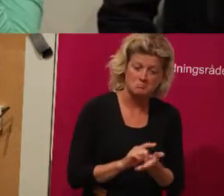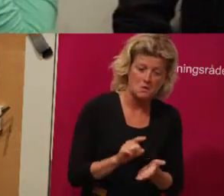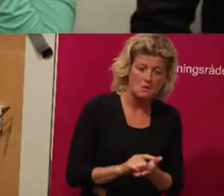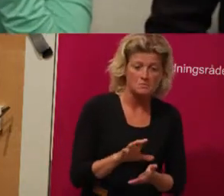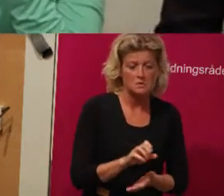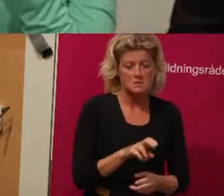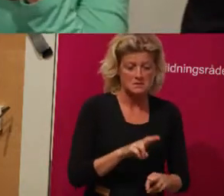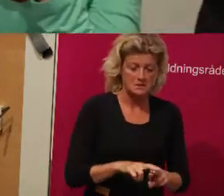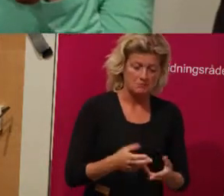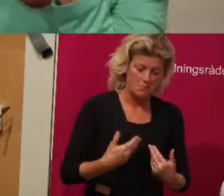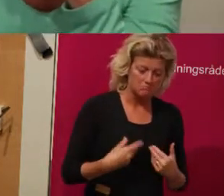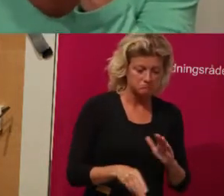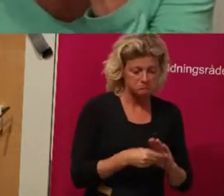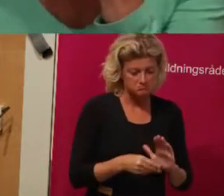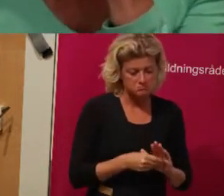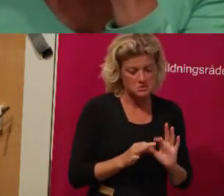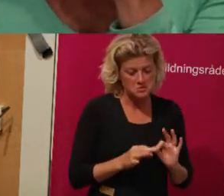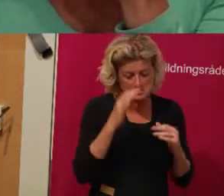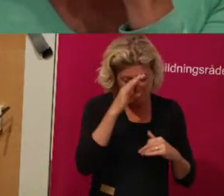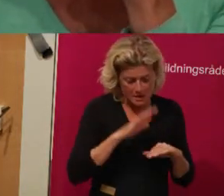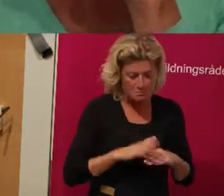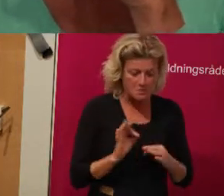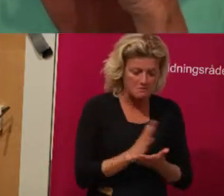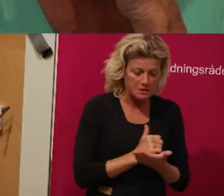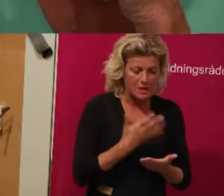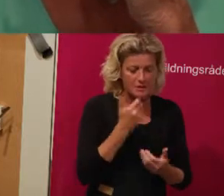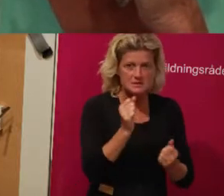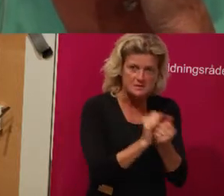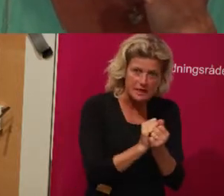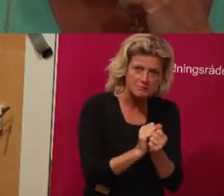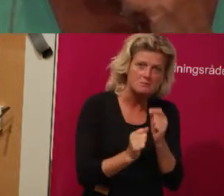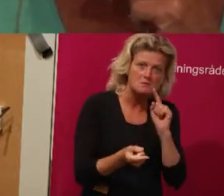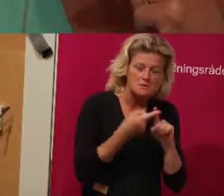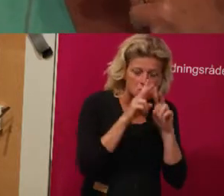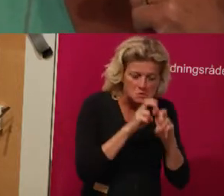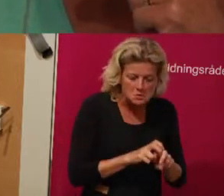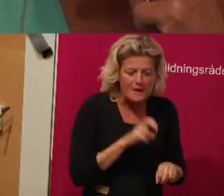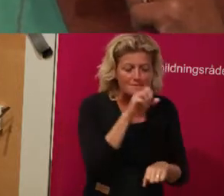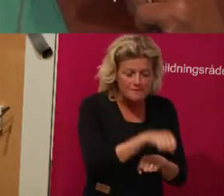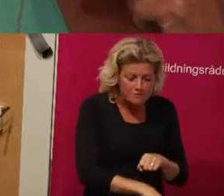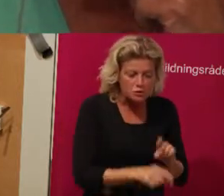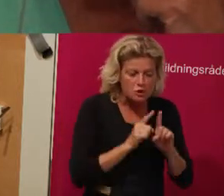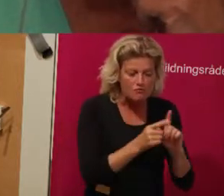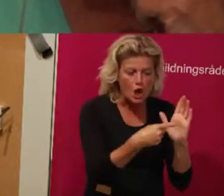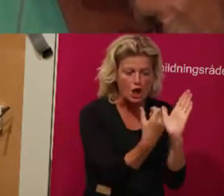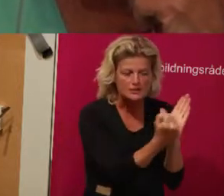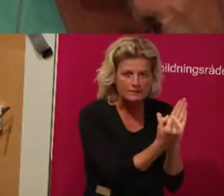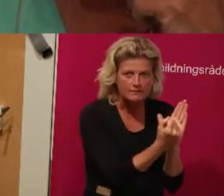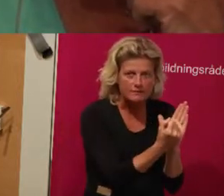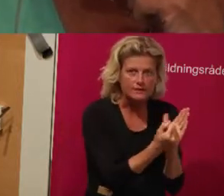sitter, man har en påse pengar och hur ska man fördela det? Och först så tittar man på vad är vi tvungna enligt lagstiftningen och